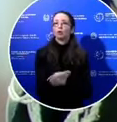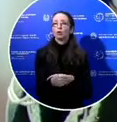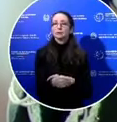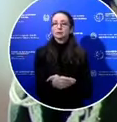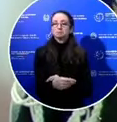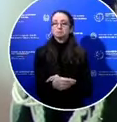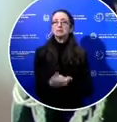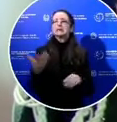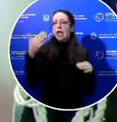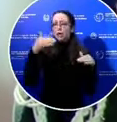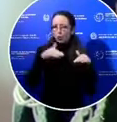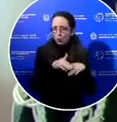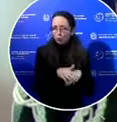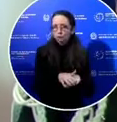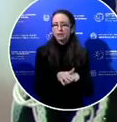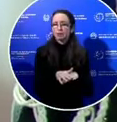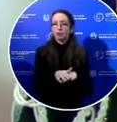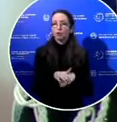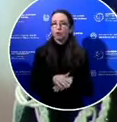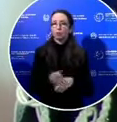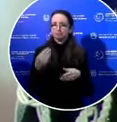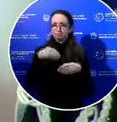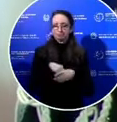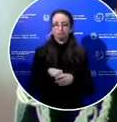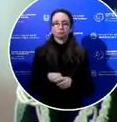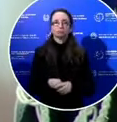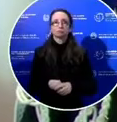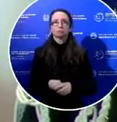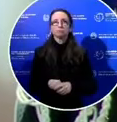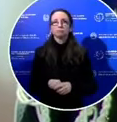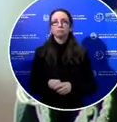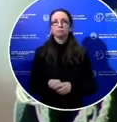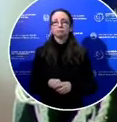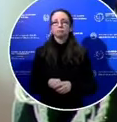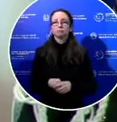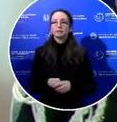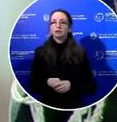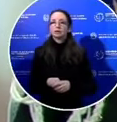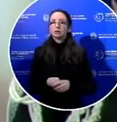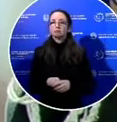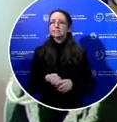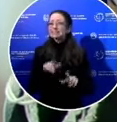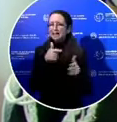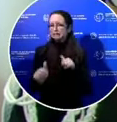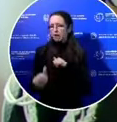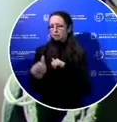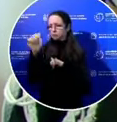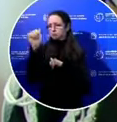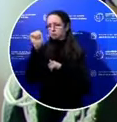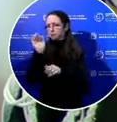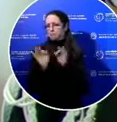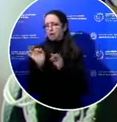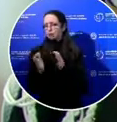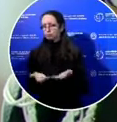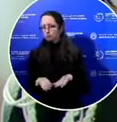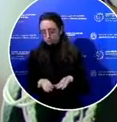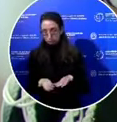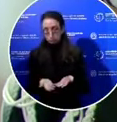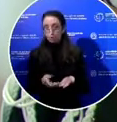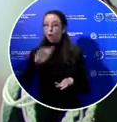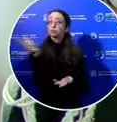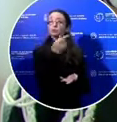lo ripeto, senza degli steccati ideologici, senza un dualismo preconcettuale. Affrontiamo tutti